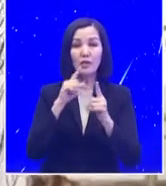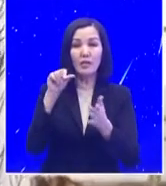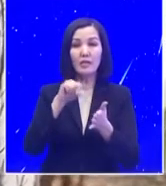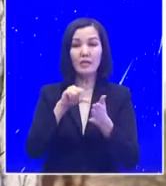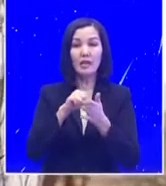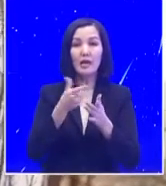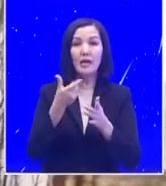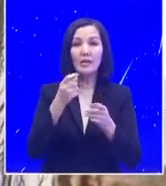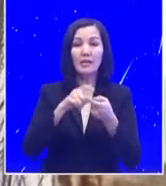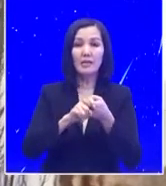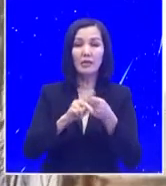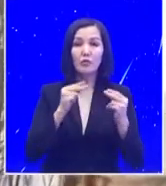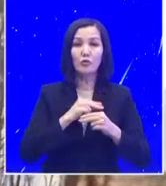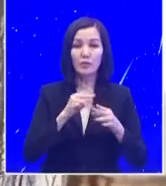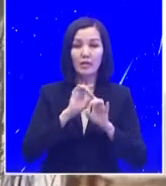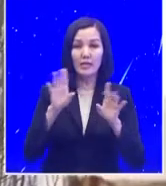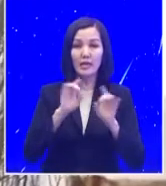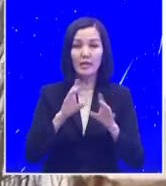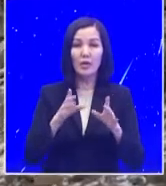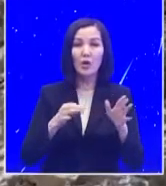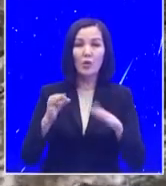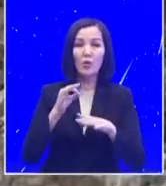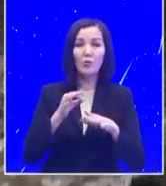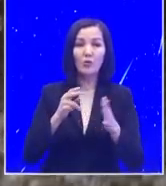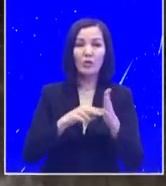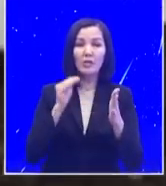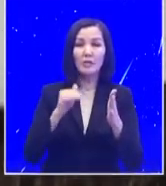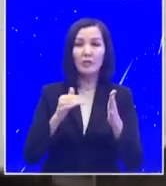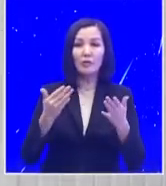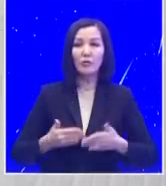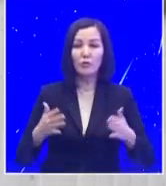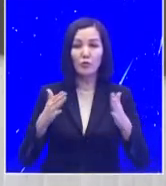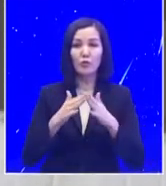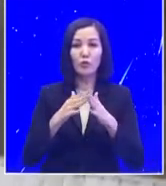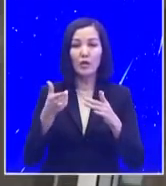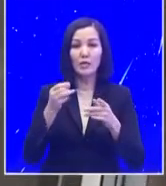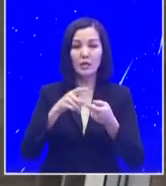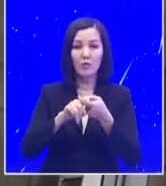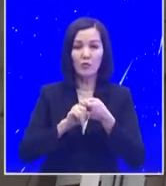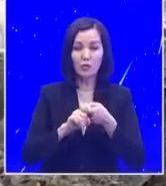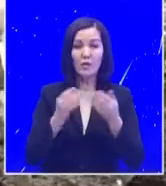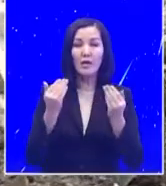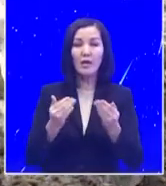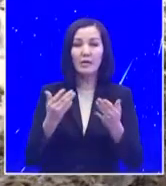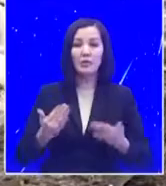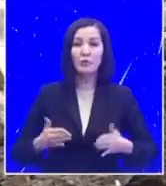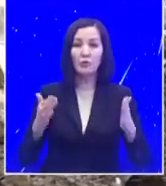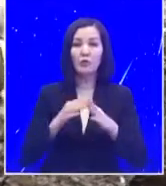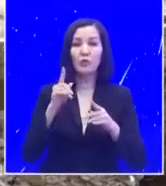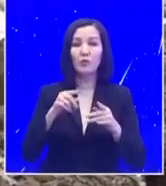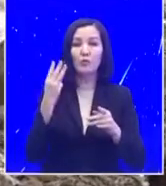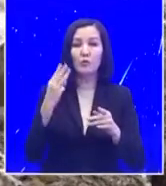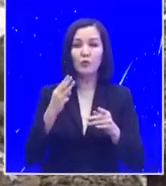шаһардың газдандыру жұмысын да айтты. Бүгінде облыс орталығында 7000-ға жуық тұрғын көгілдір отынға қосылған. Биыл тұрғын үйлермен қатар нөмір